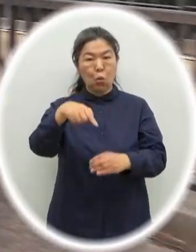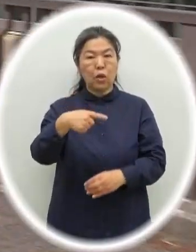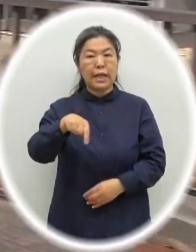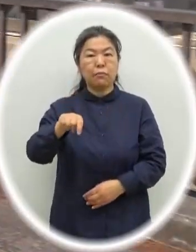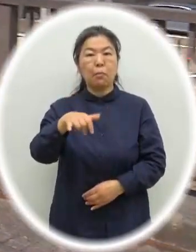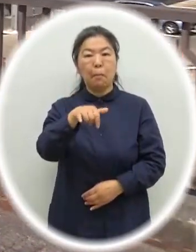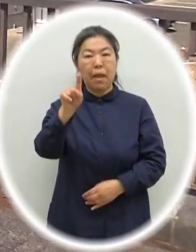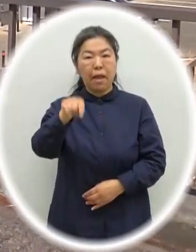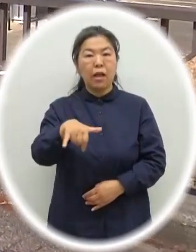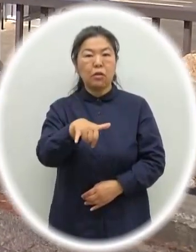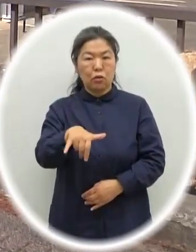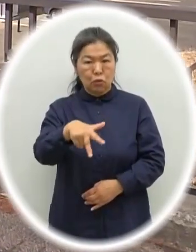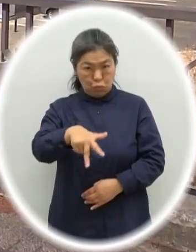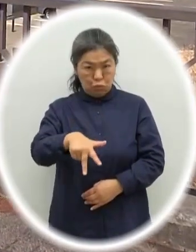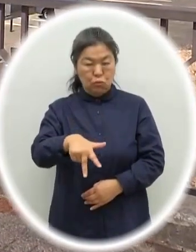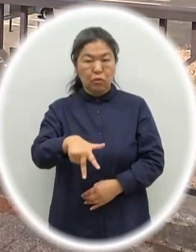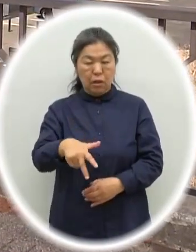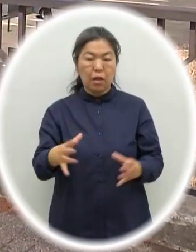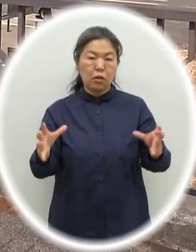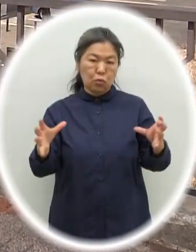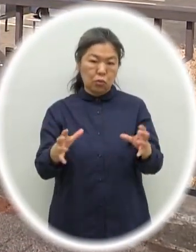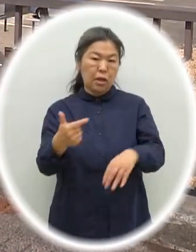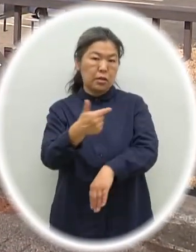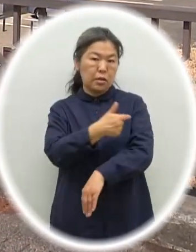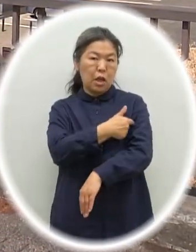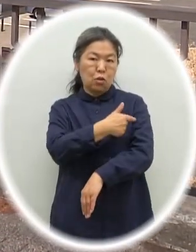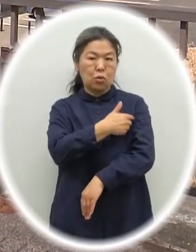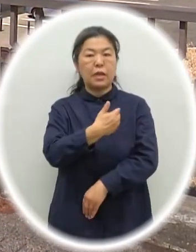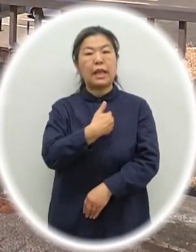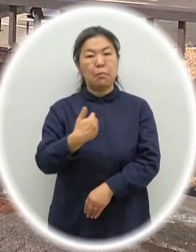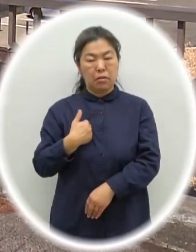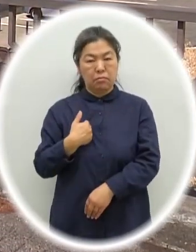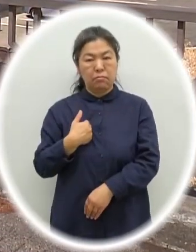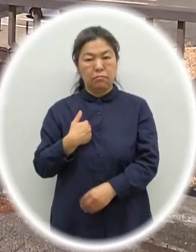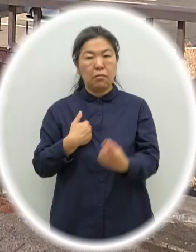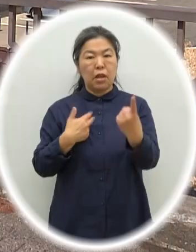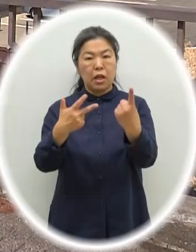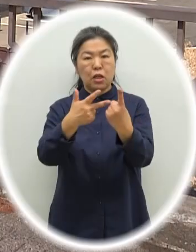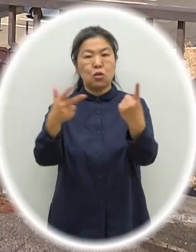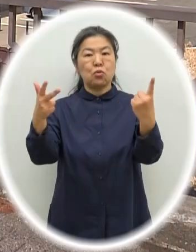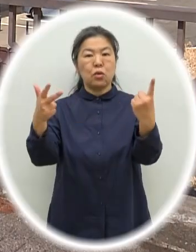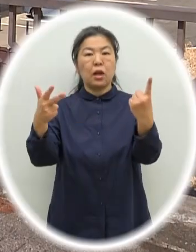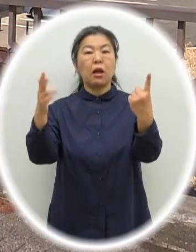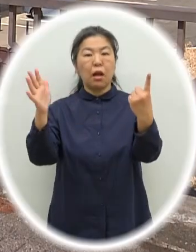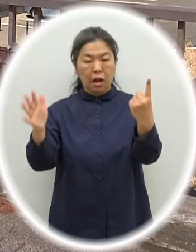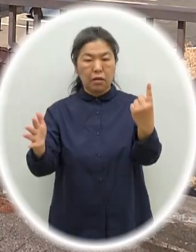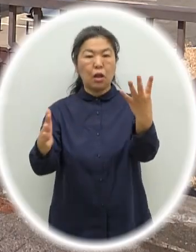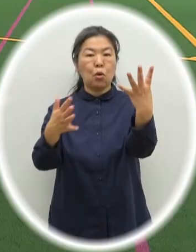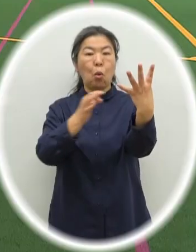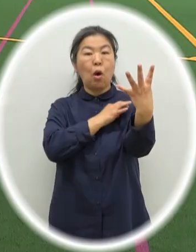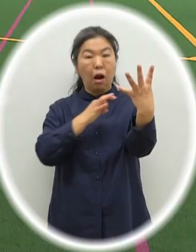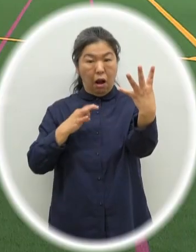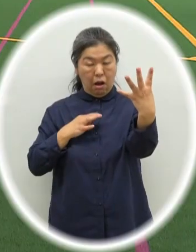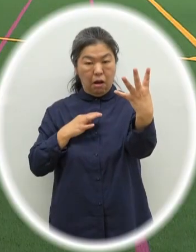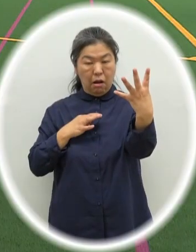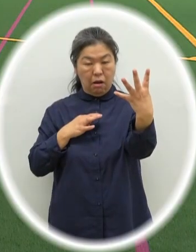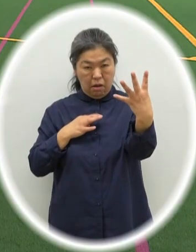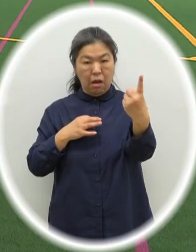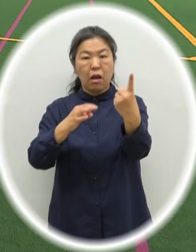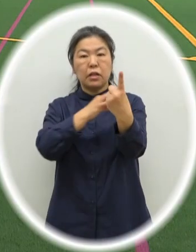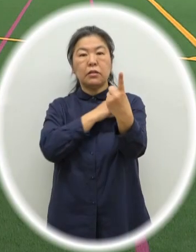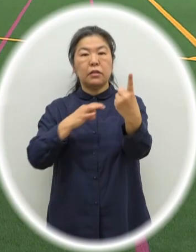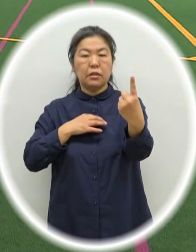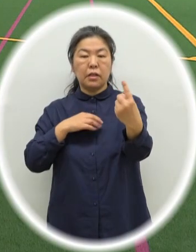団接種を実施する予定となっております。週に4回実施することになっておりまして、多い日は1日